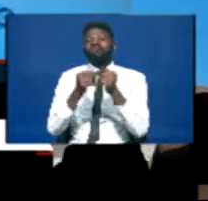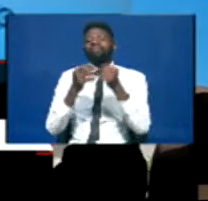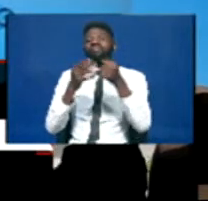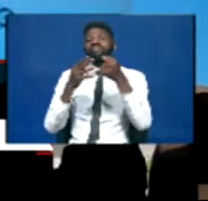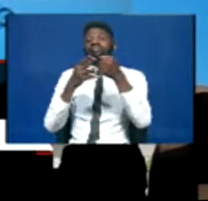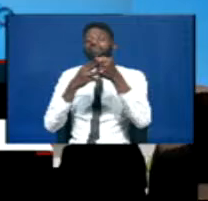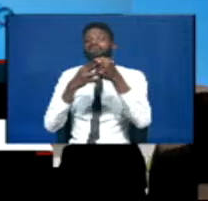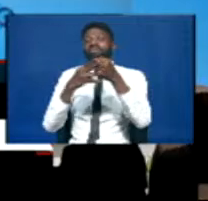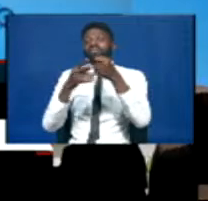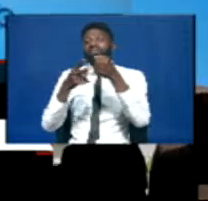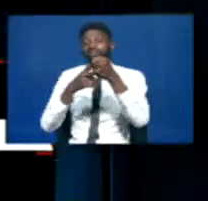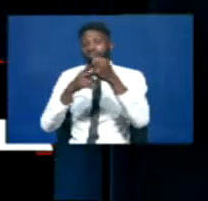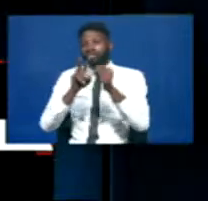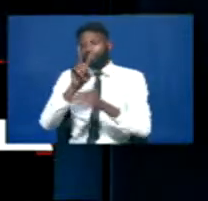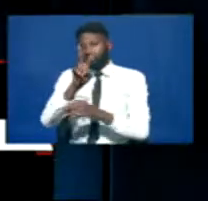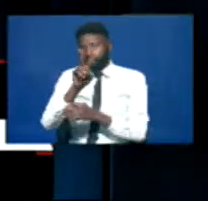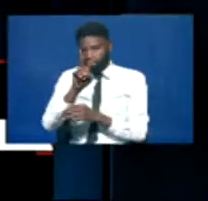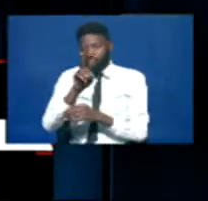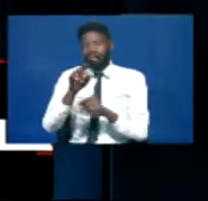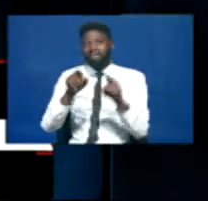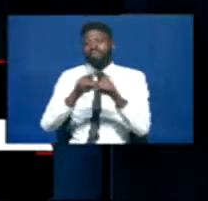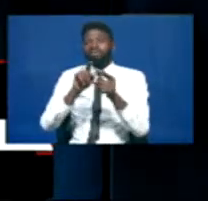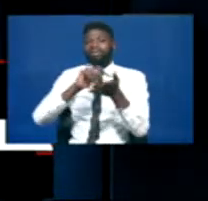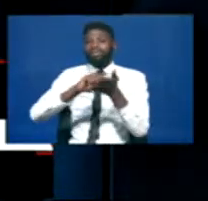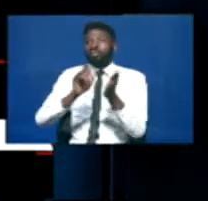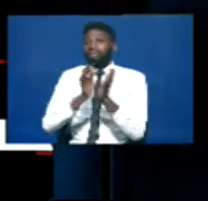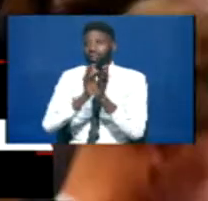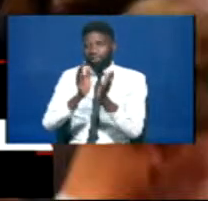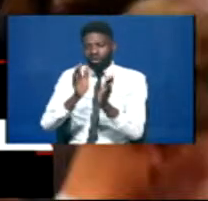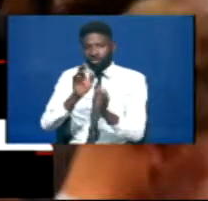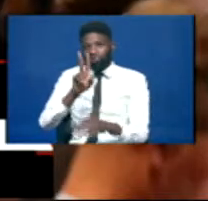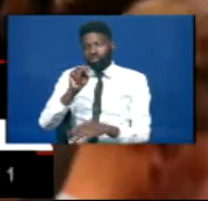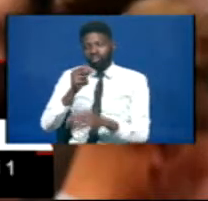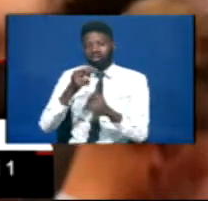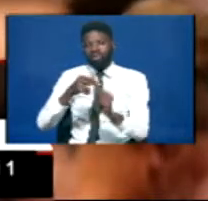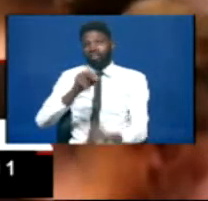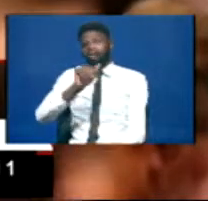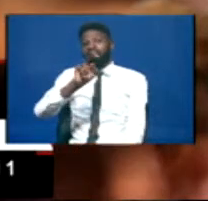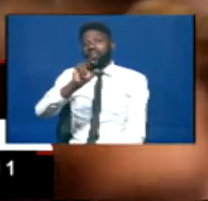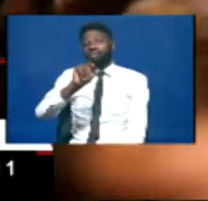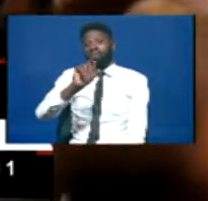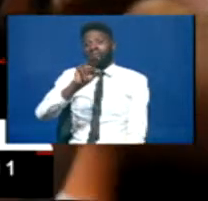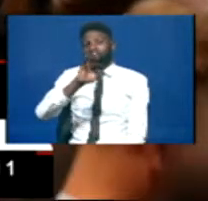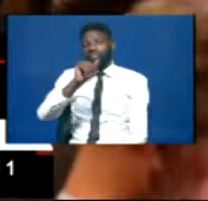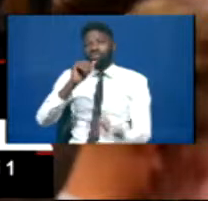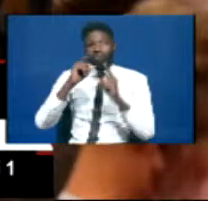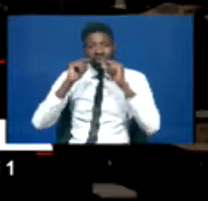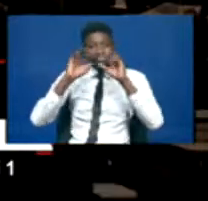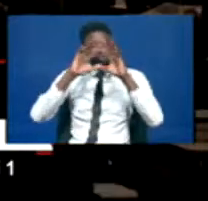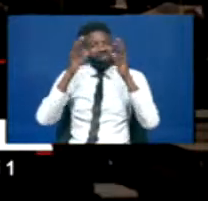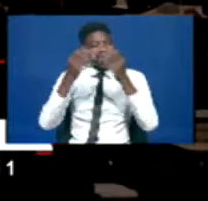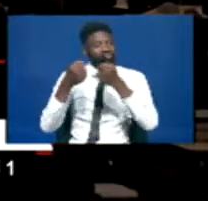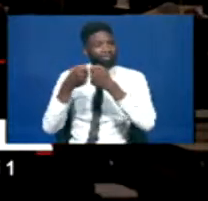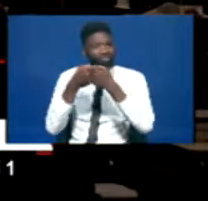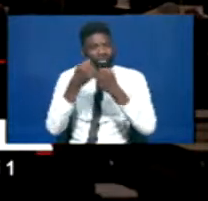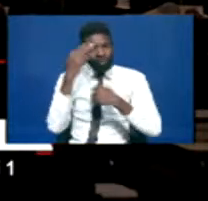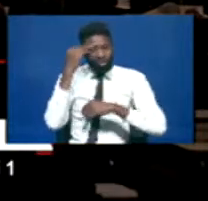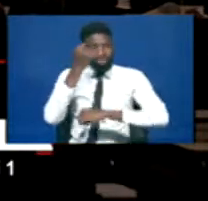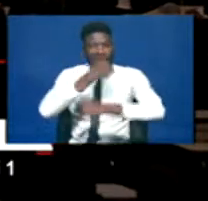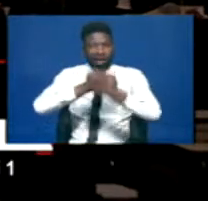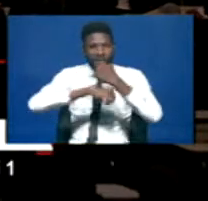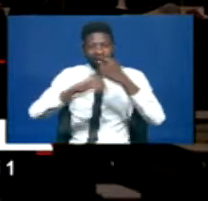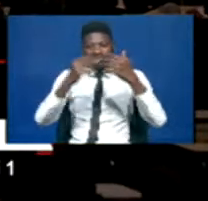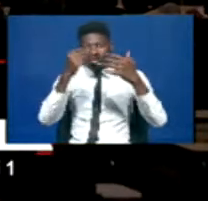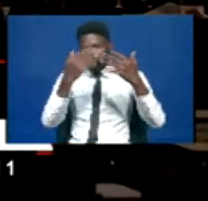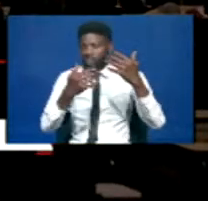Katibu mkuu wa Umoja wa Mataifa Antonio Guterres alionya kwamba ulimwengu unakabiliwa na hatari, kwani hatua kabambe hazijachukuliwa kuhifadhi